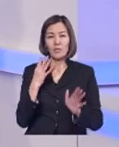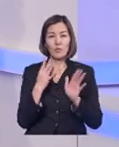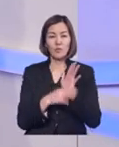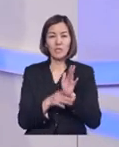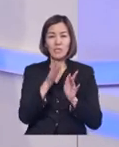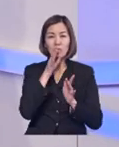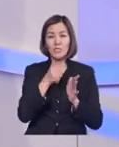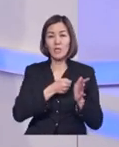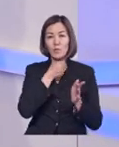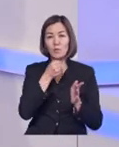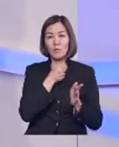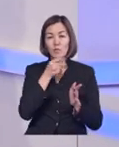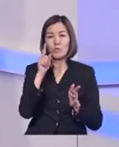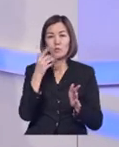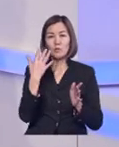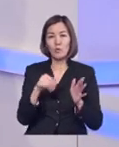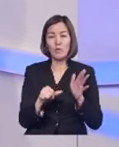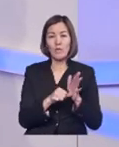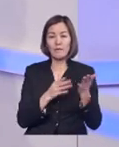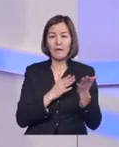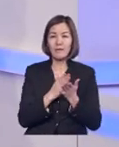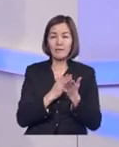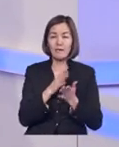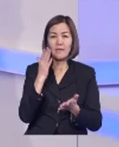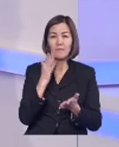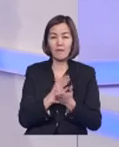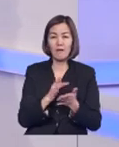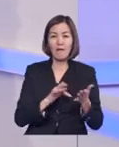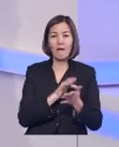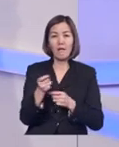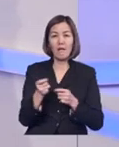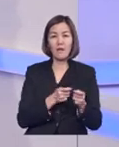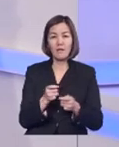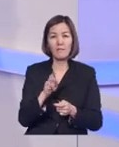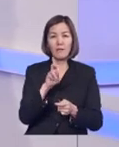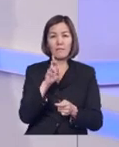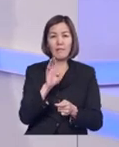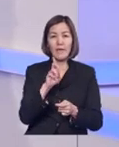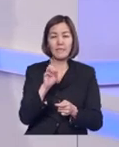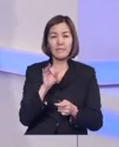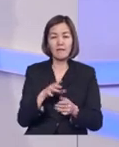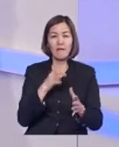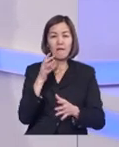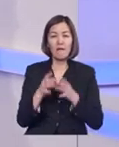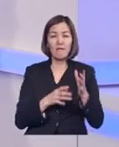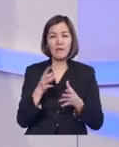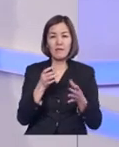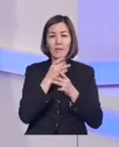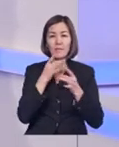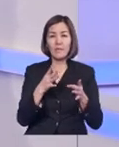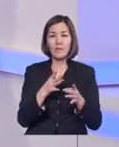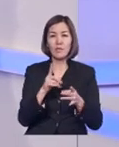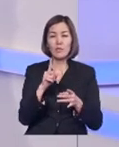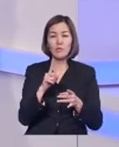Талдықорғанда 90 жастан асқан 156 ардагер бар. Қала әкімі Ернат Пәзіл халықаралық әйелдер мерекесі қарсаңында ғасыр жасаған